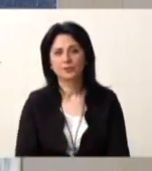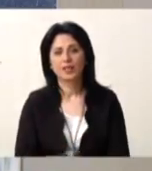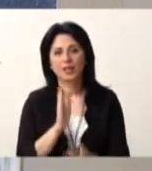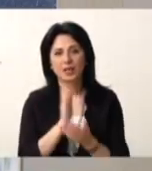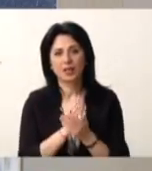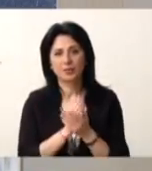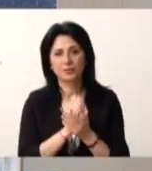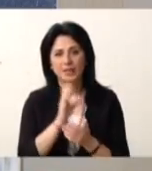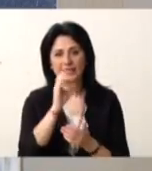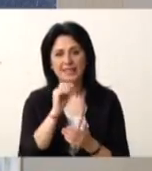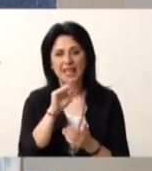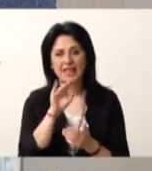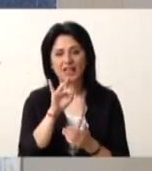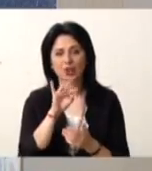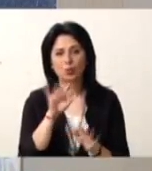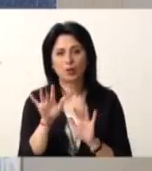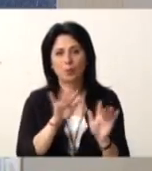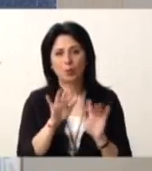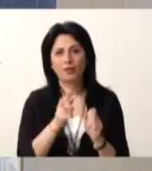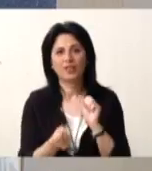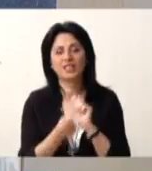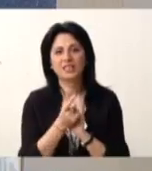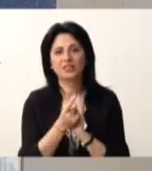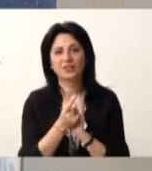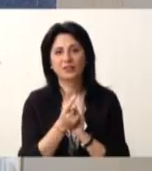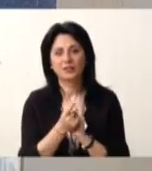აქვს სედატიური მოქმედება, იწვევს ამ